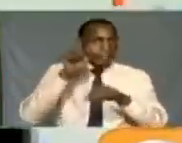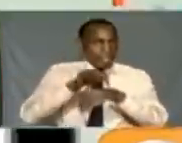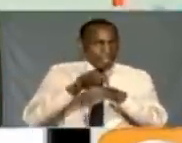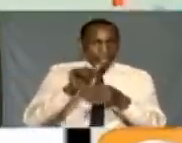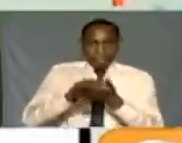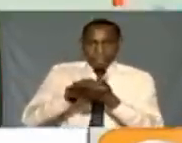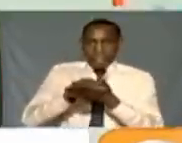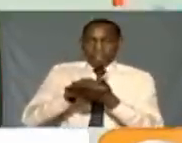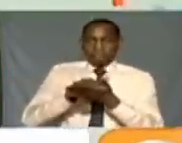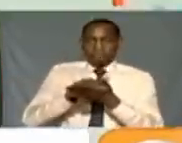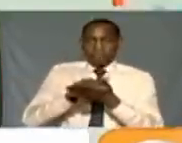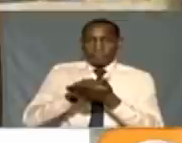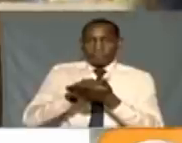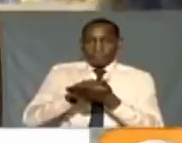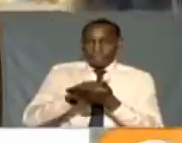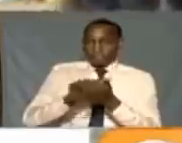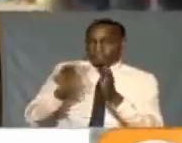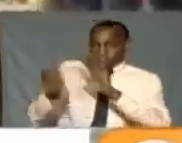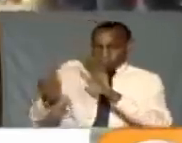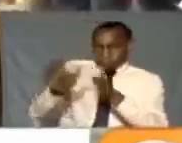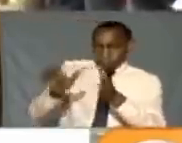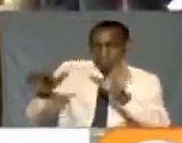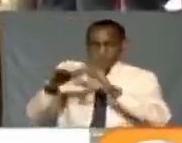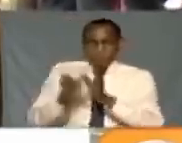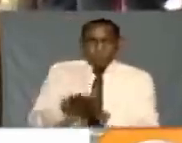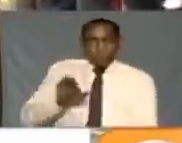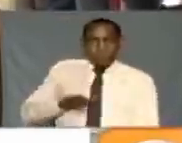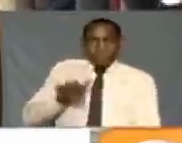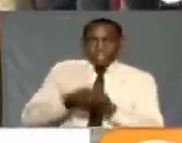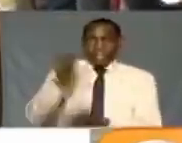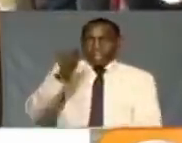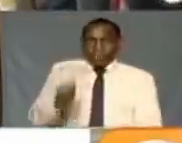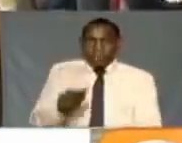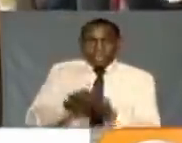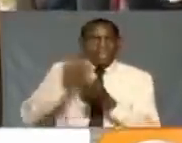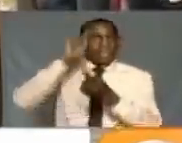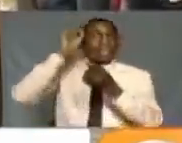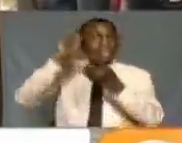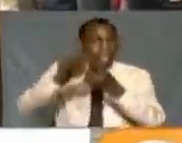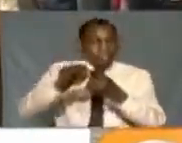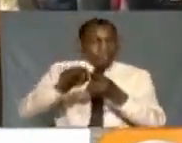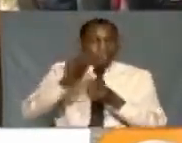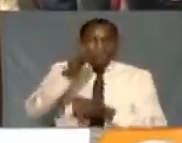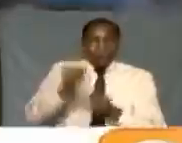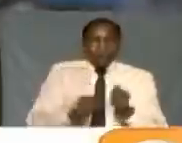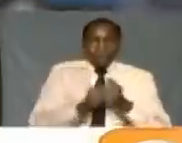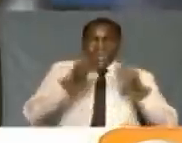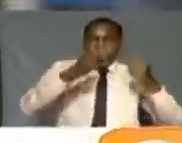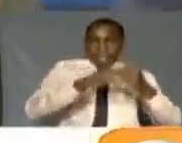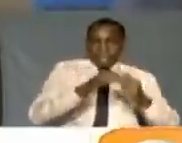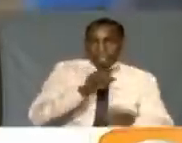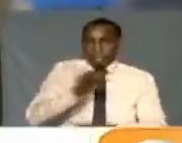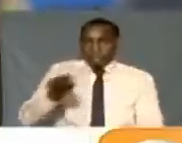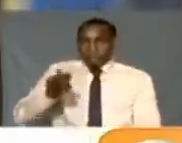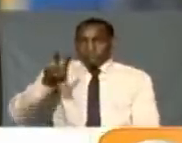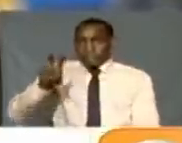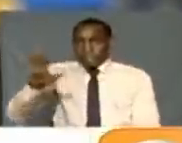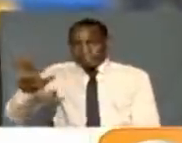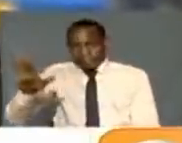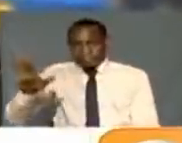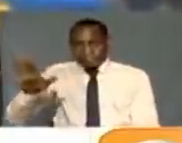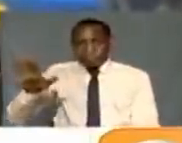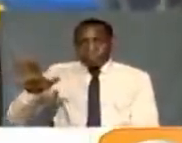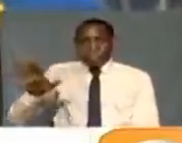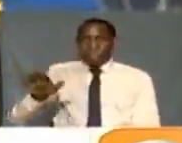kwenye tuseme ficha zao. Wanawake walio na umri unaolengwa wa miaka 18 hadi 25